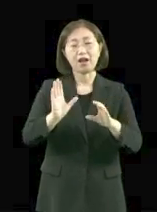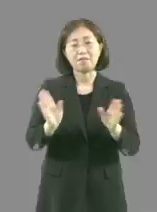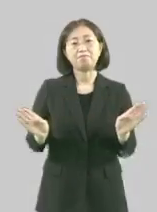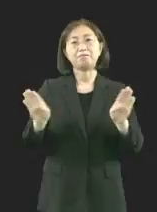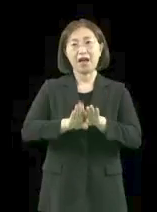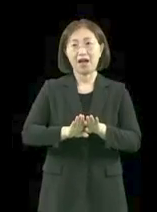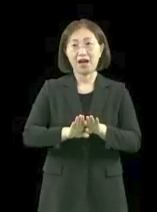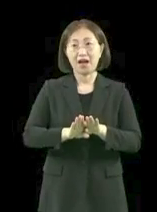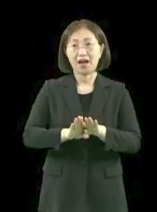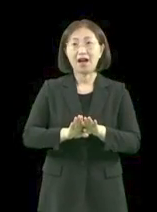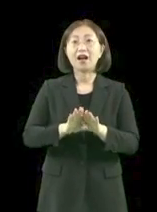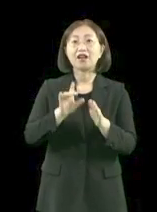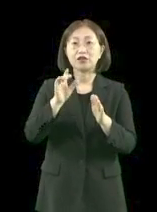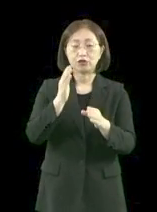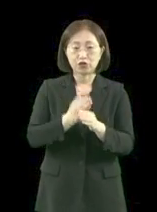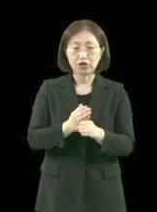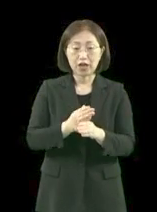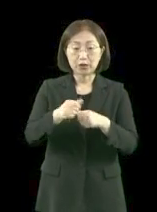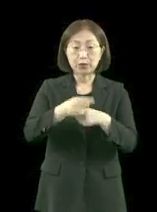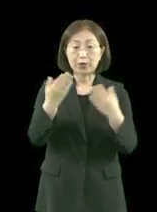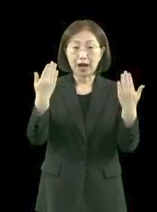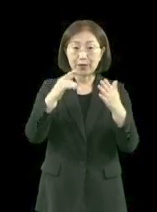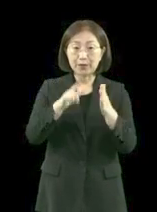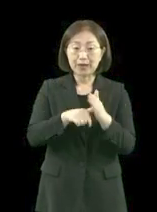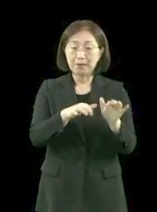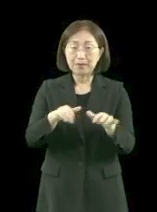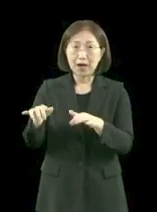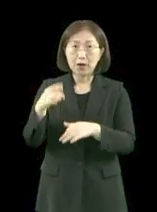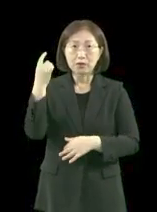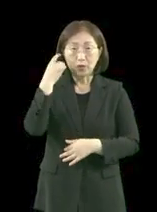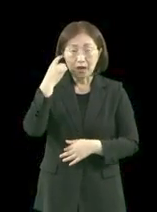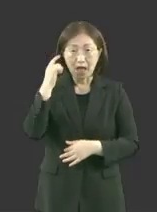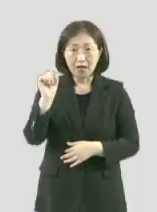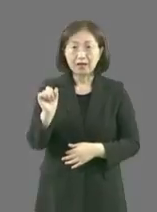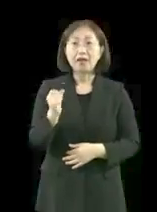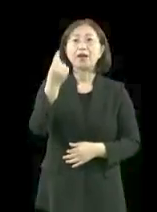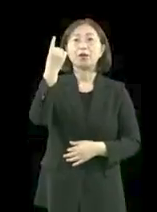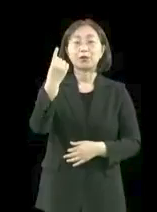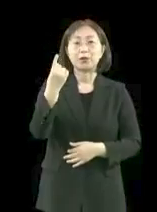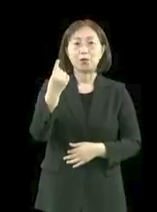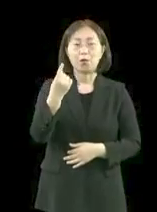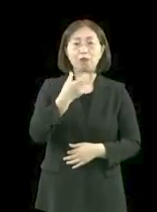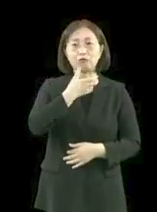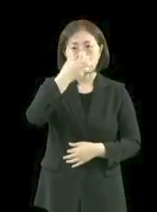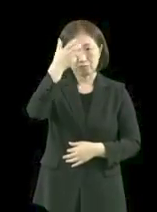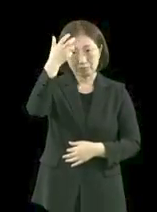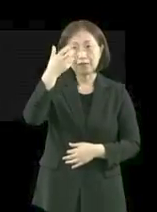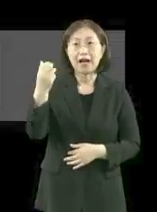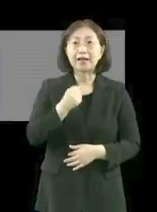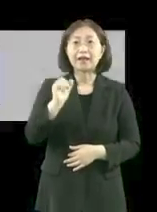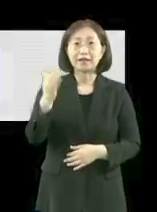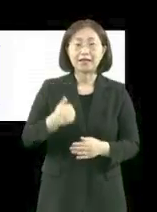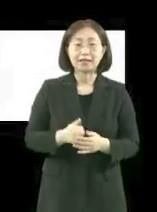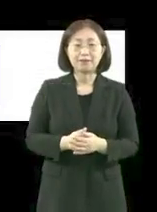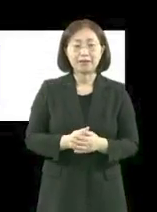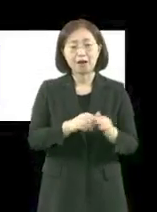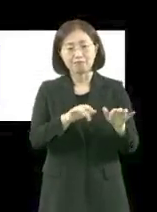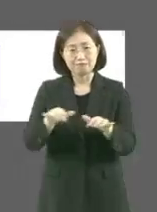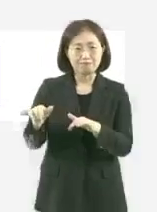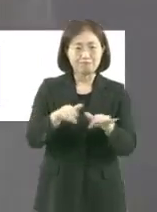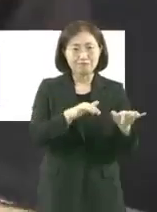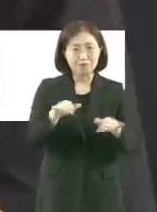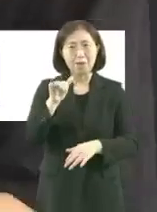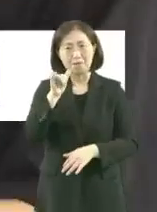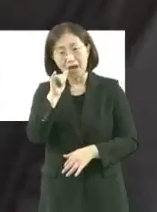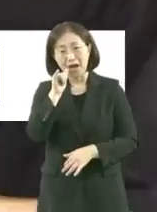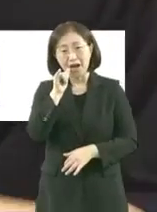초등학교 시절 우연히 듣게 된 피아노 소리는 한 줄기 빛이 됐습니다. 몇 년간 피아노 연주에 빠져들게 됐고